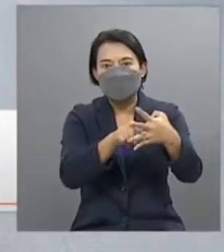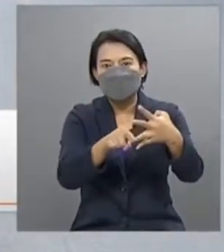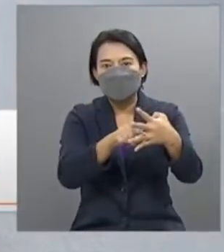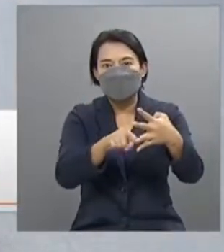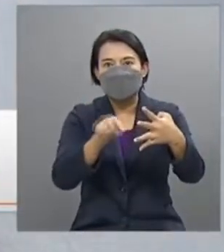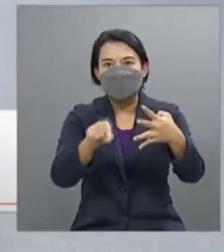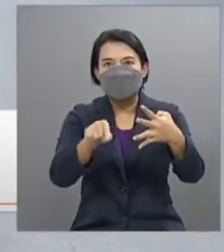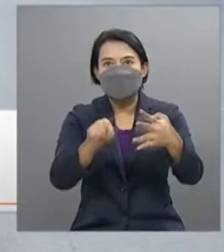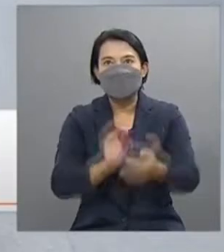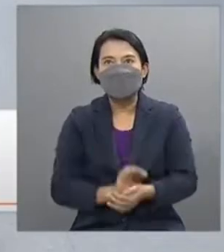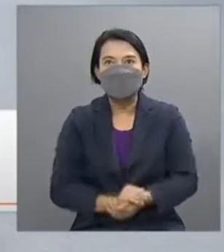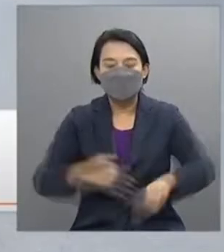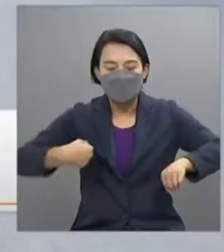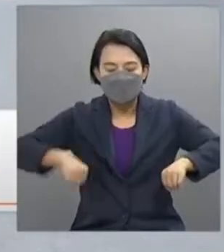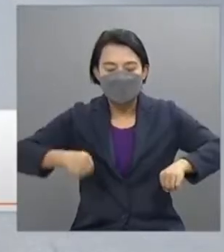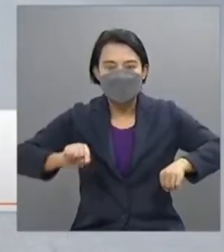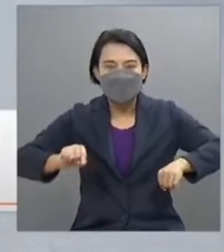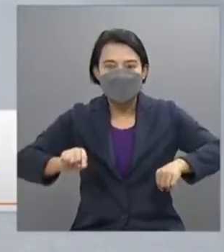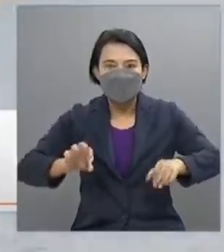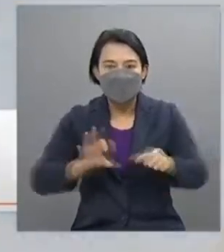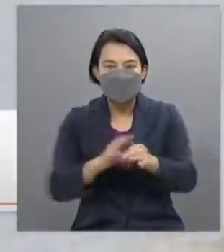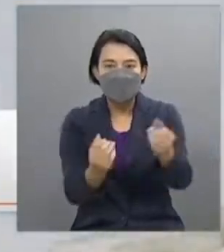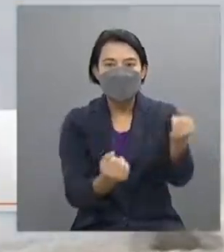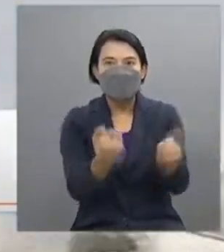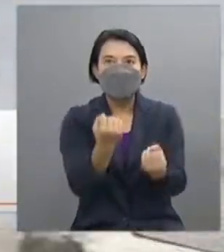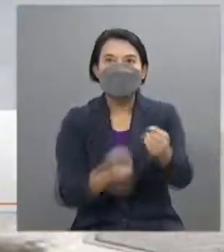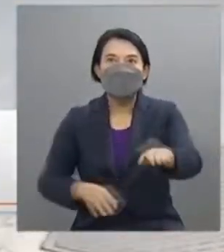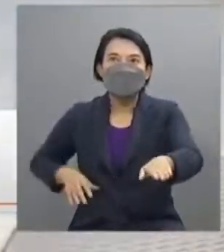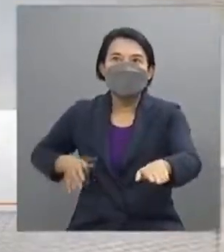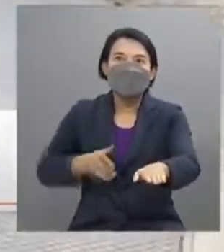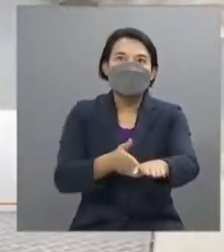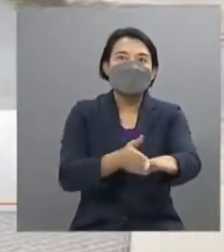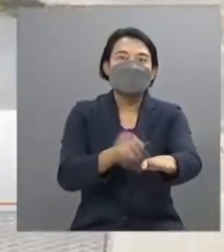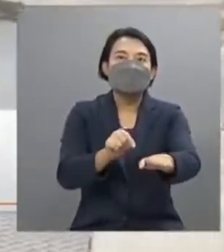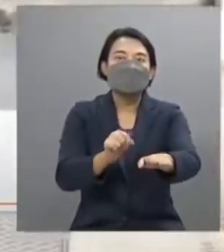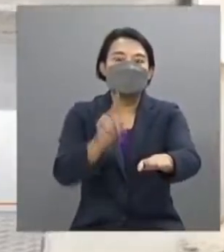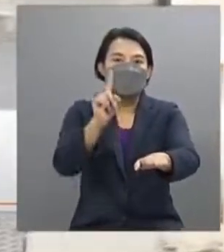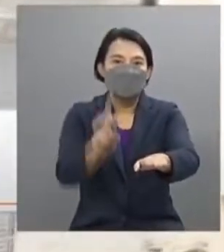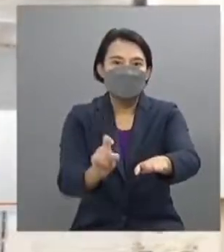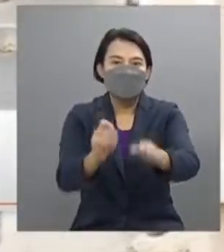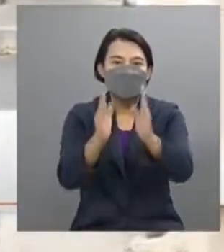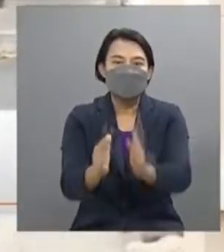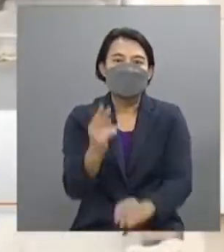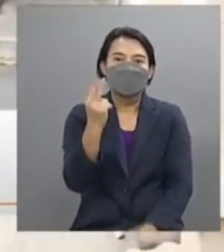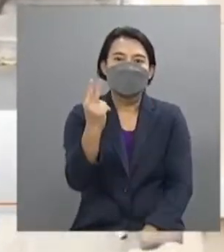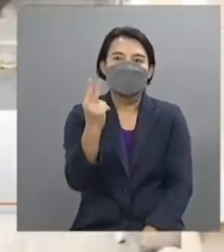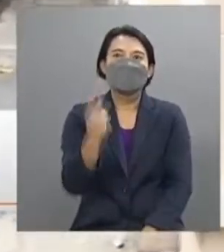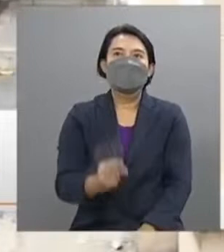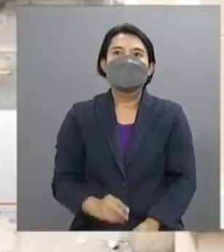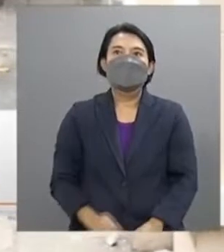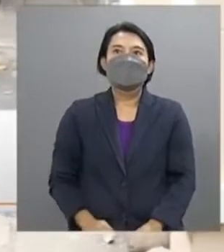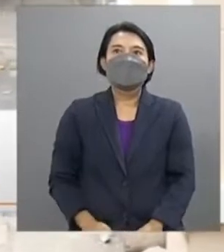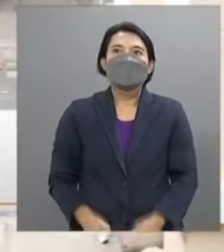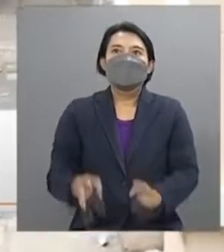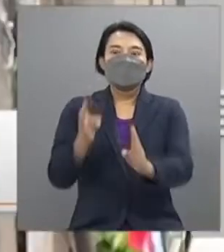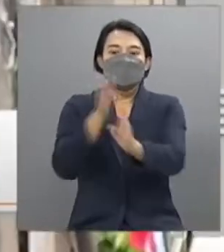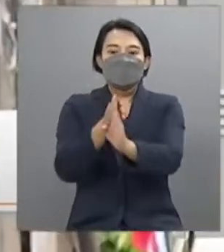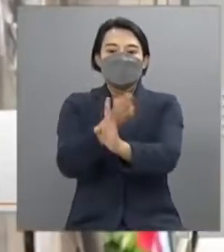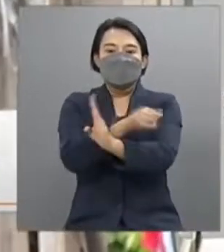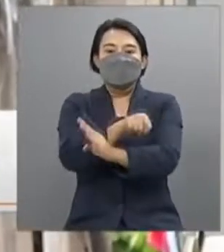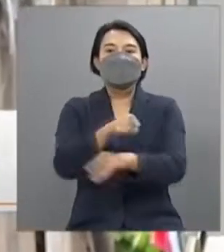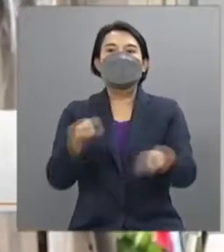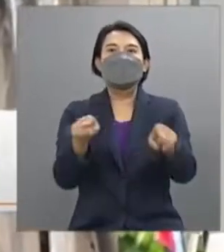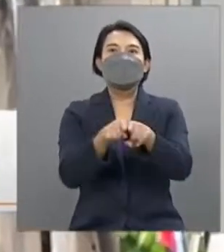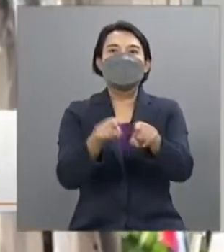รยานยนต์ชนกับรถยนต์จนทำให้มีคนเสียชีวิต2คนและก่อนหน้านี้ก็มีอุบัติเหตุลักษณะดังกล่าวบ